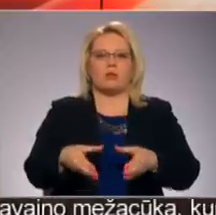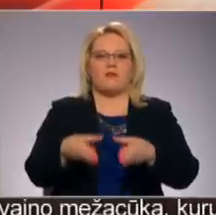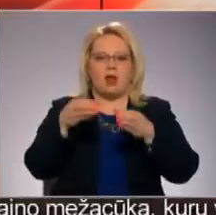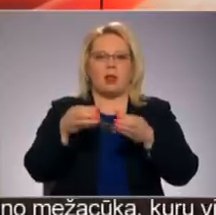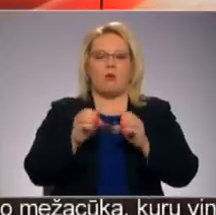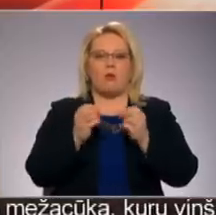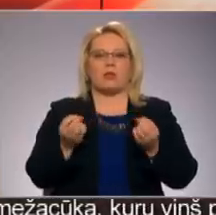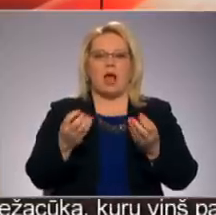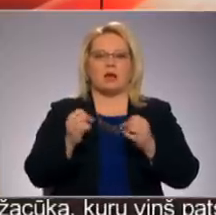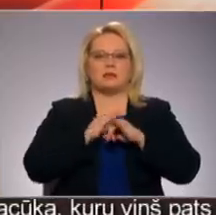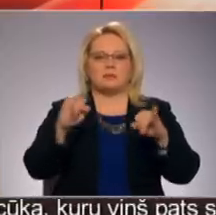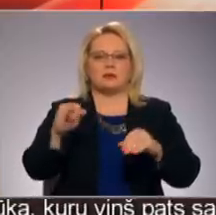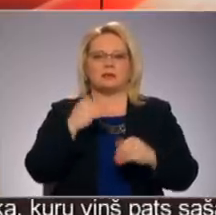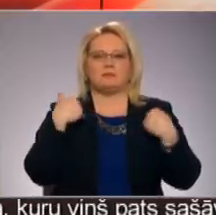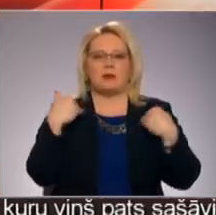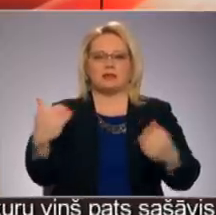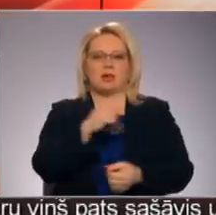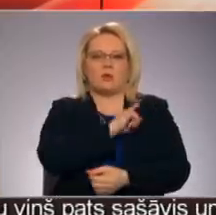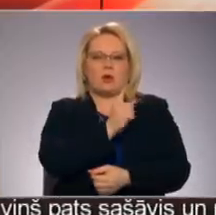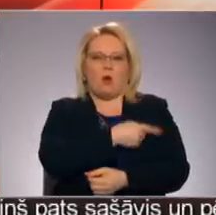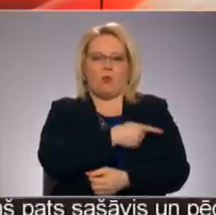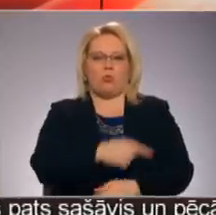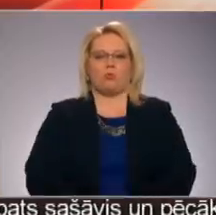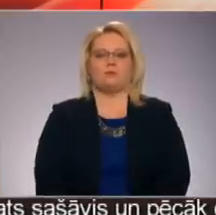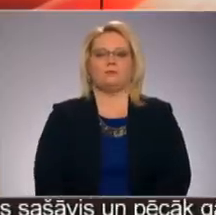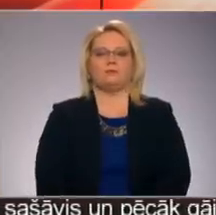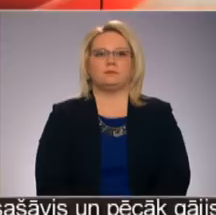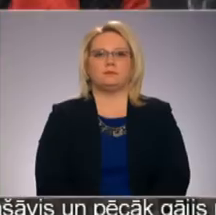gāze izplatījusies ar spēcīgu jaudu, ziņo Talsu televīzija.